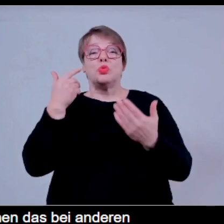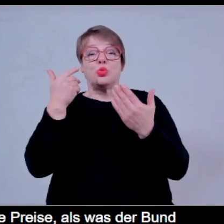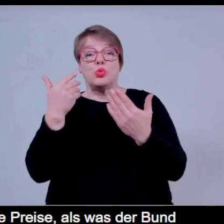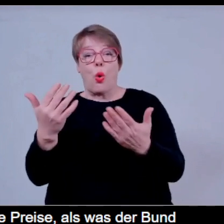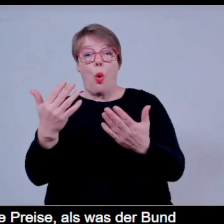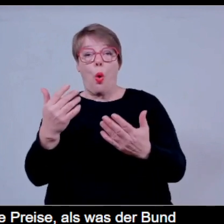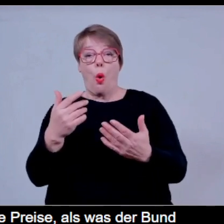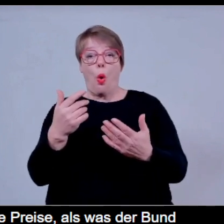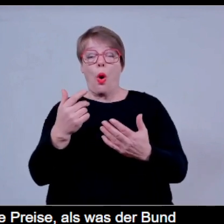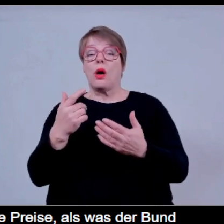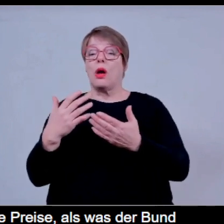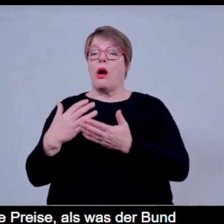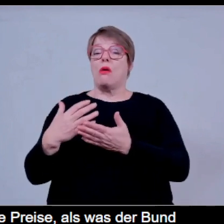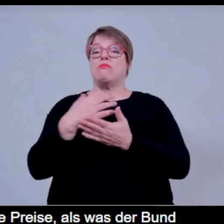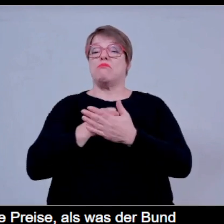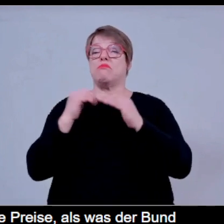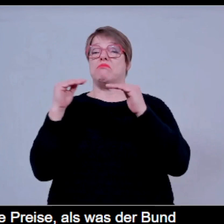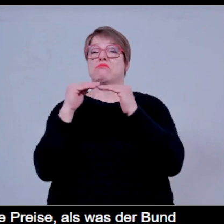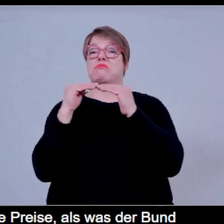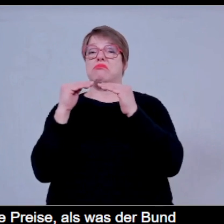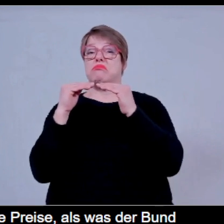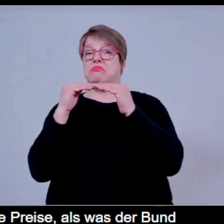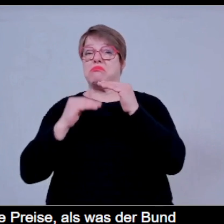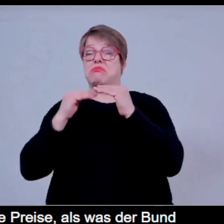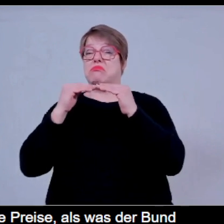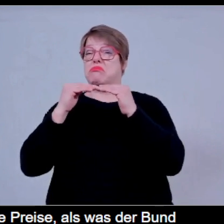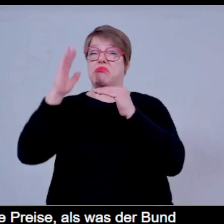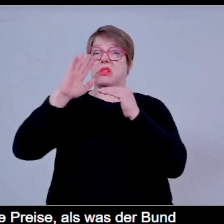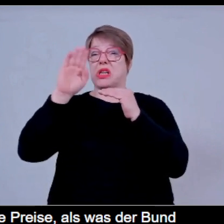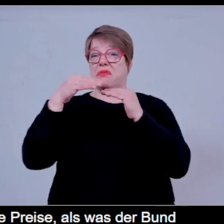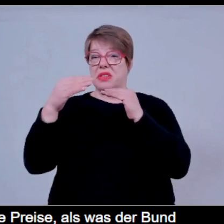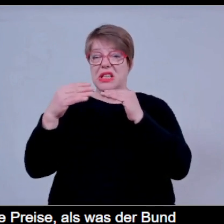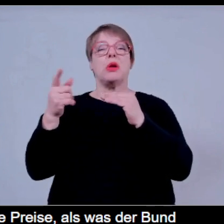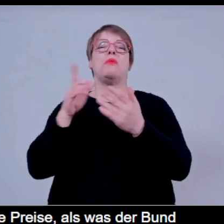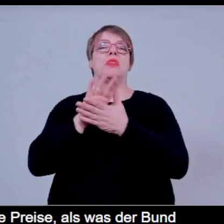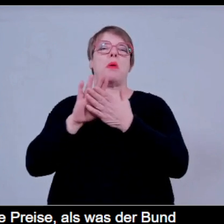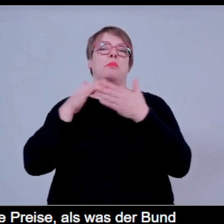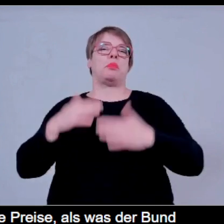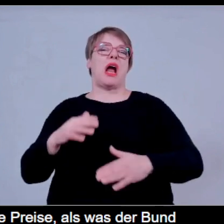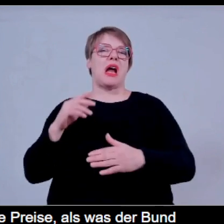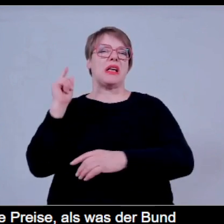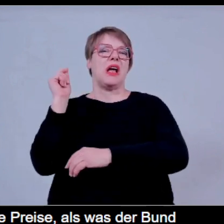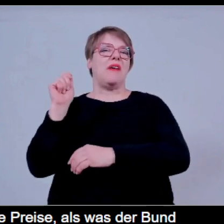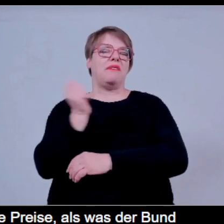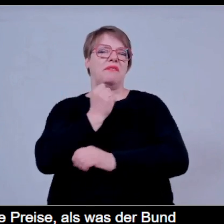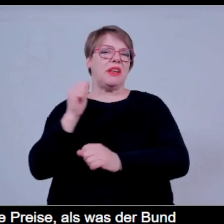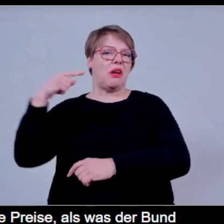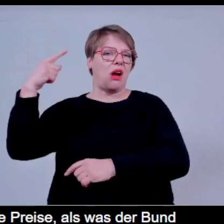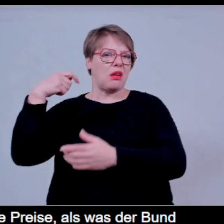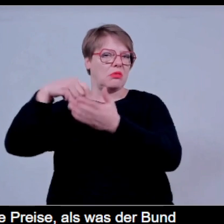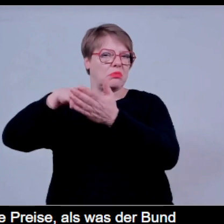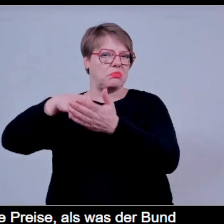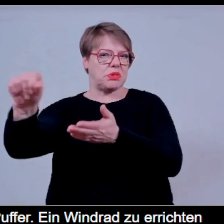wäre wirklich ein Schildbürgerstreich sondersgleichen. Deshalb diese Bundesratsinitiative Bayerns, wie gesagt bei Biogas und